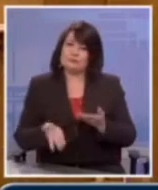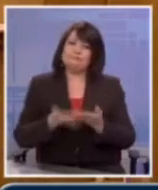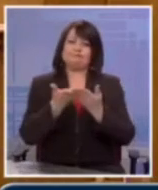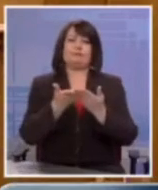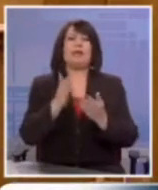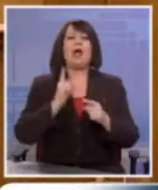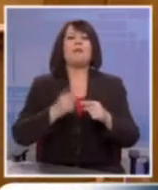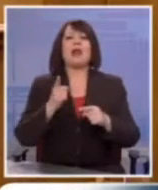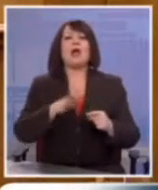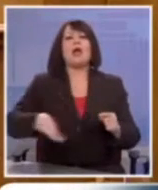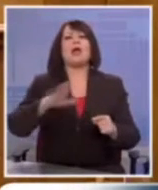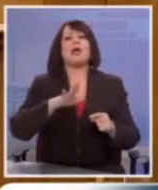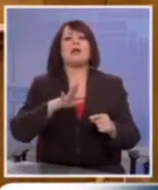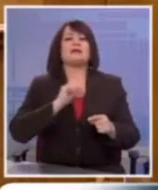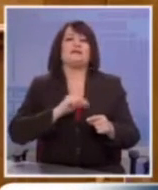συμφερόντων.